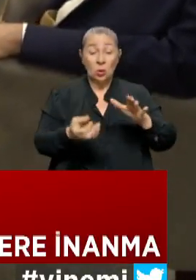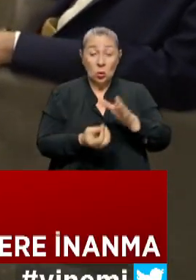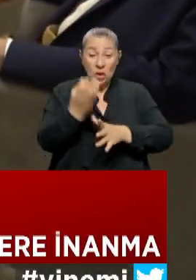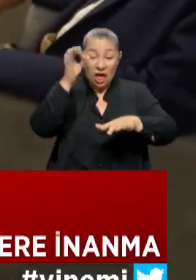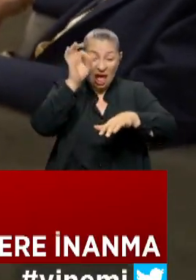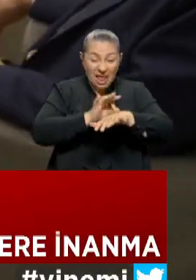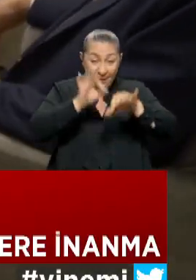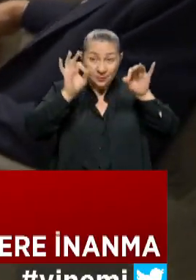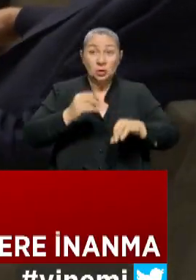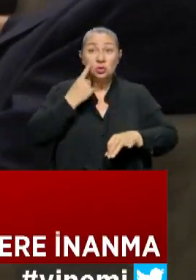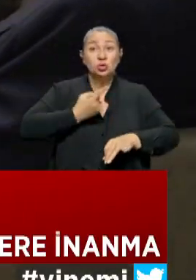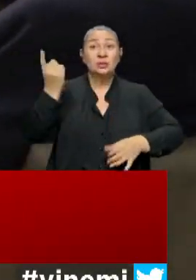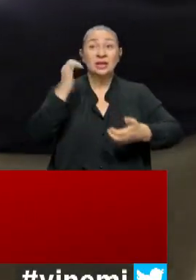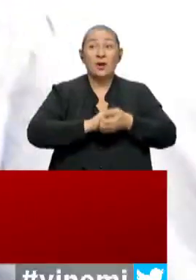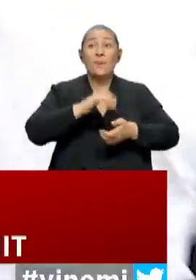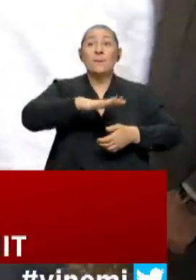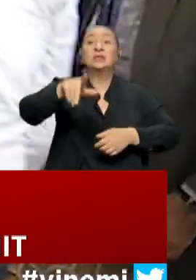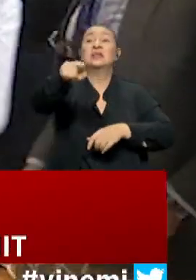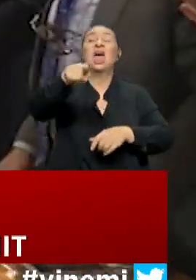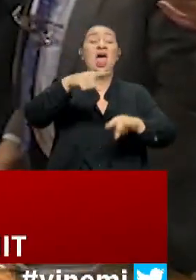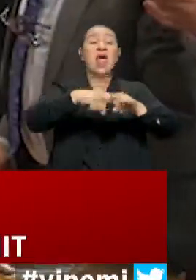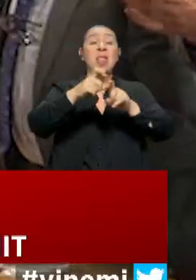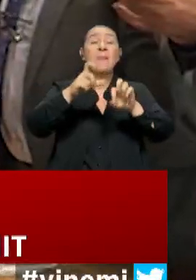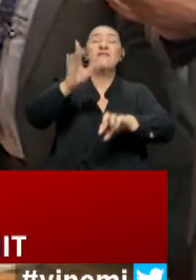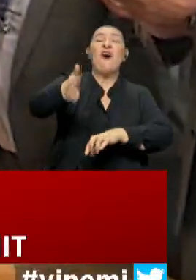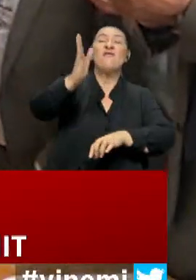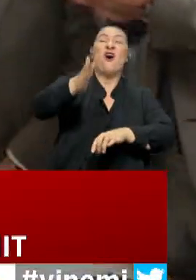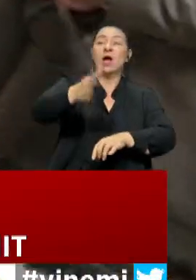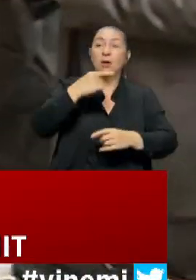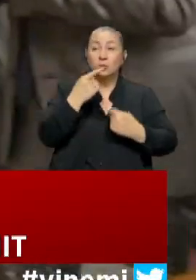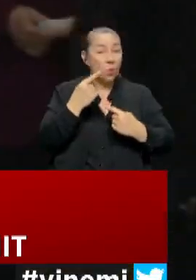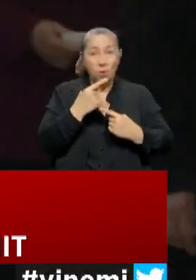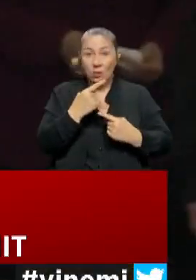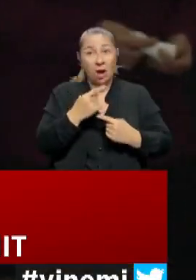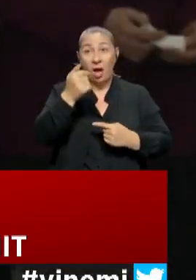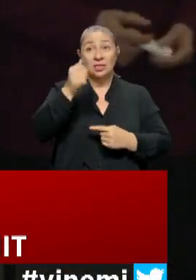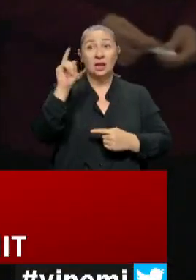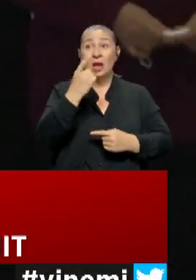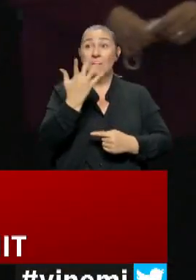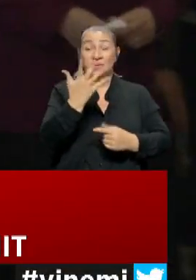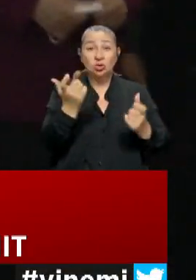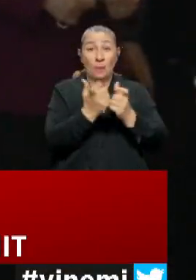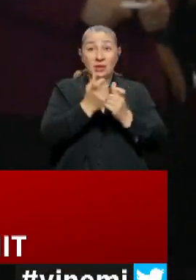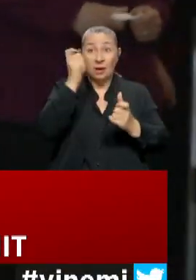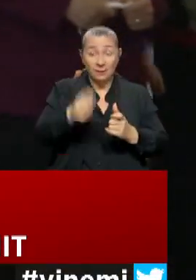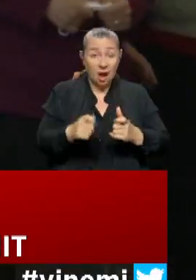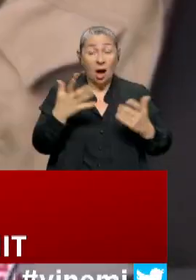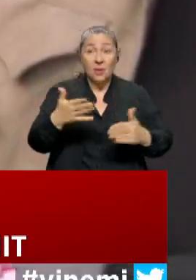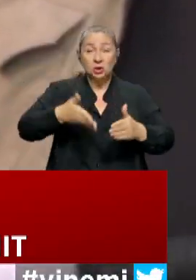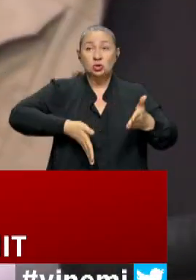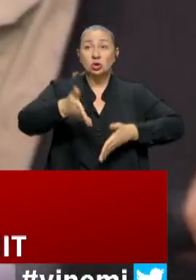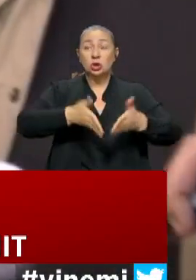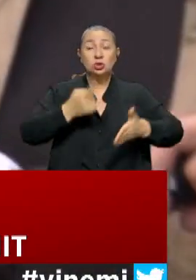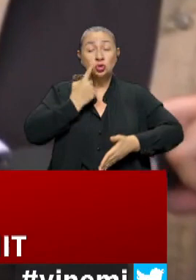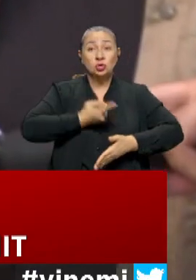andan itibaren Cumhur İttifakı masada HDP'nin de olduğunu iddia ediyor. Bugüne kadar 6 lider 5 toplantı yaptı ama sokakta